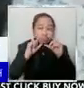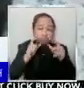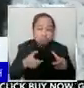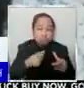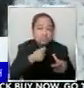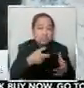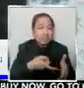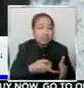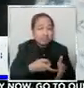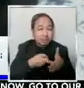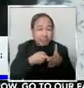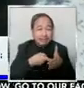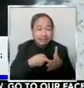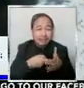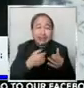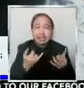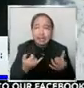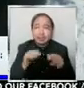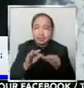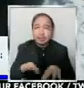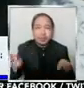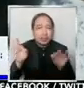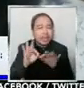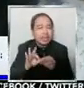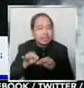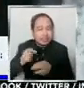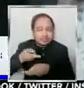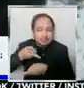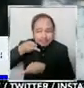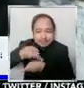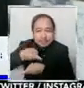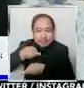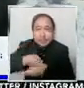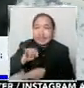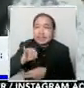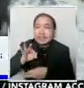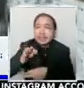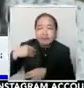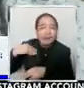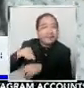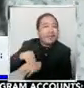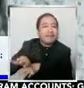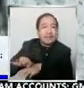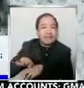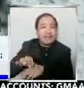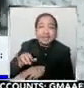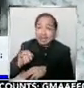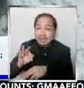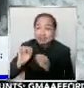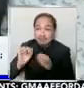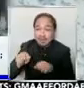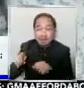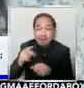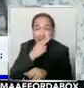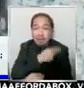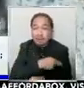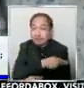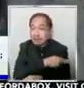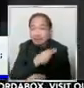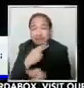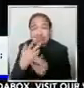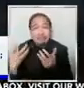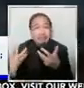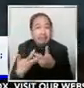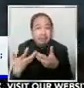halaga na bantayan natin kung magkakaroon to ng epekto doon sa admissions natin, doon sa sino po ba ang